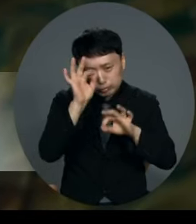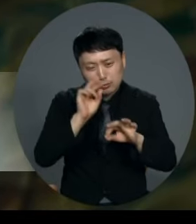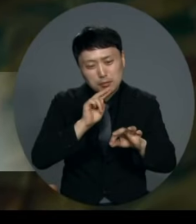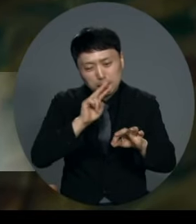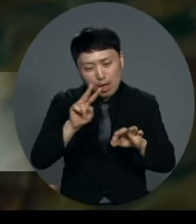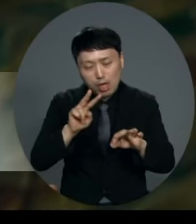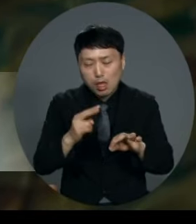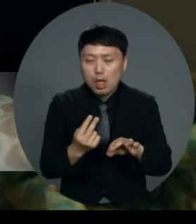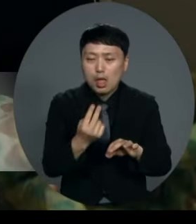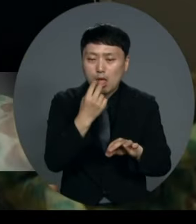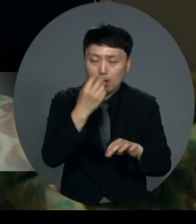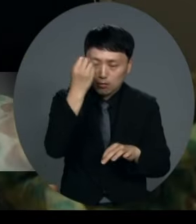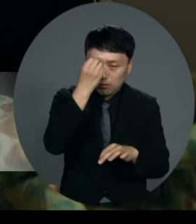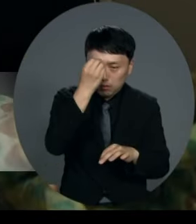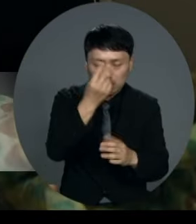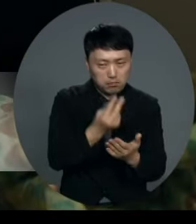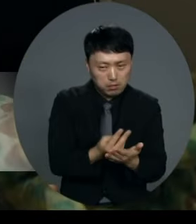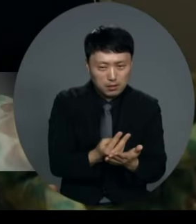의식이 없습니다.